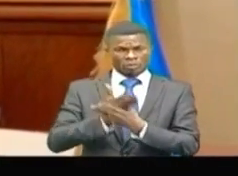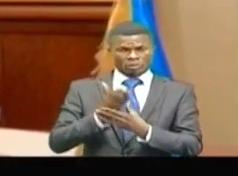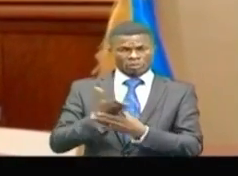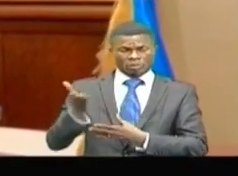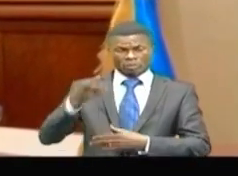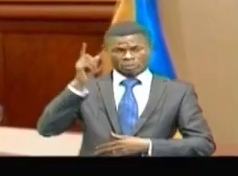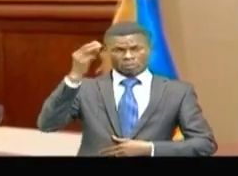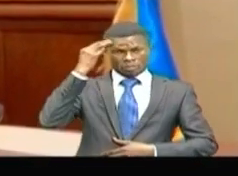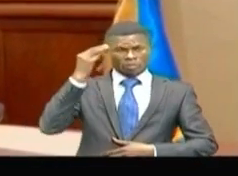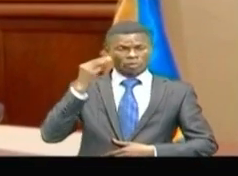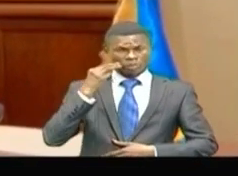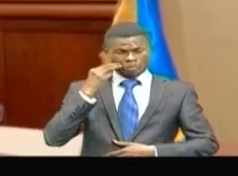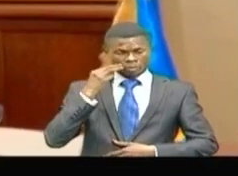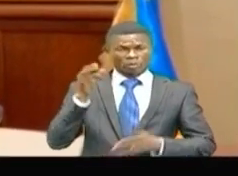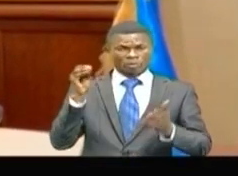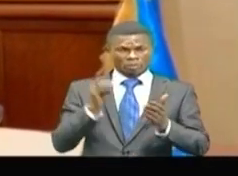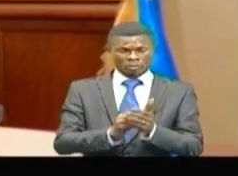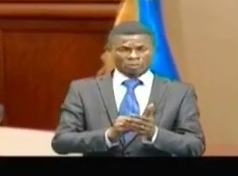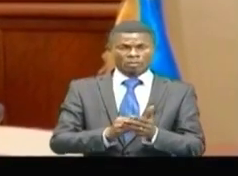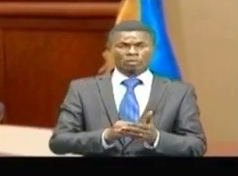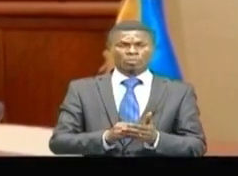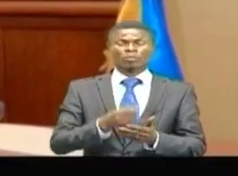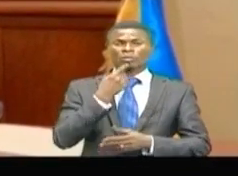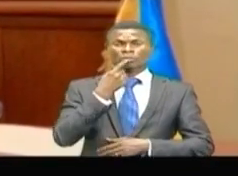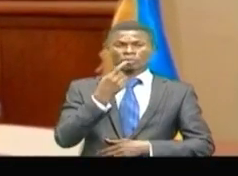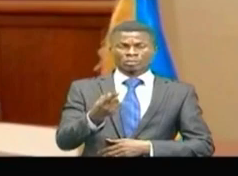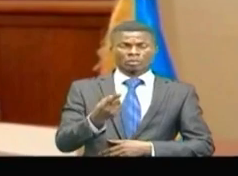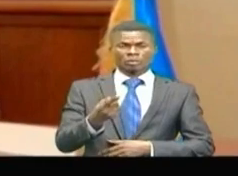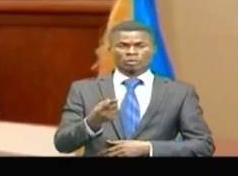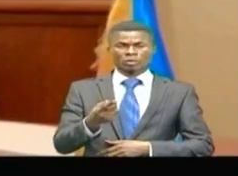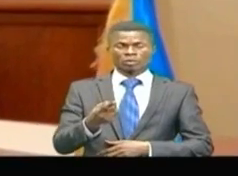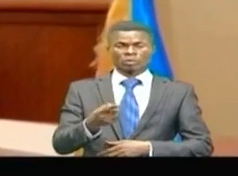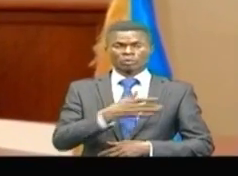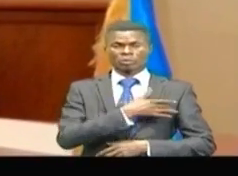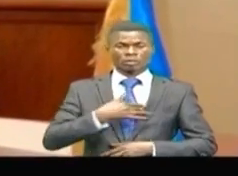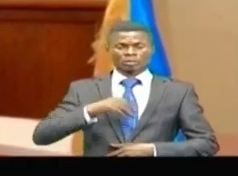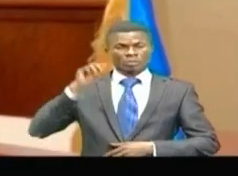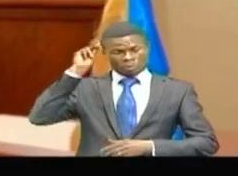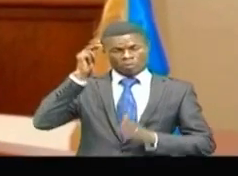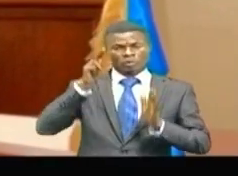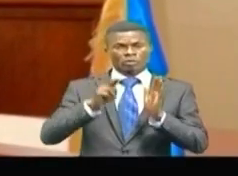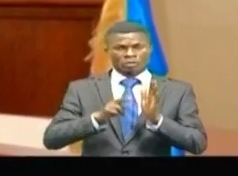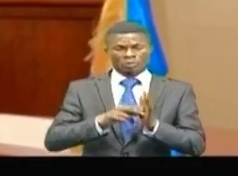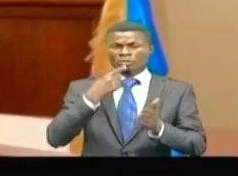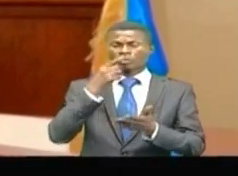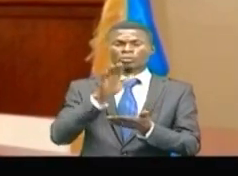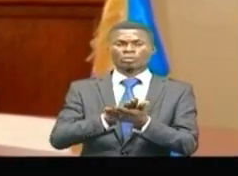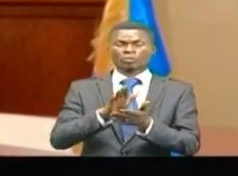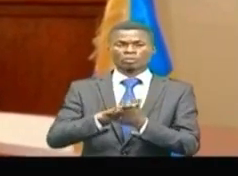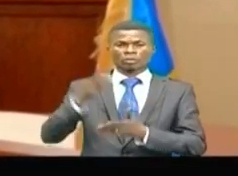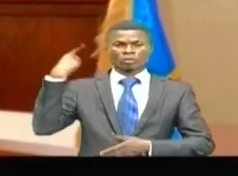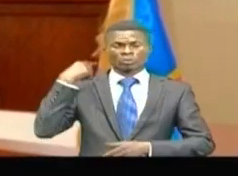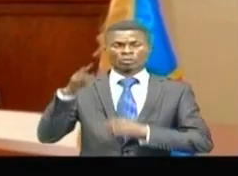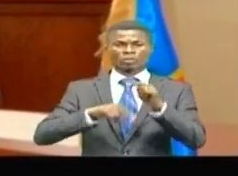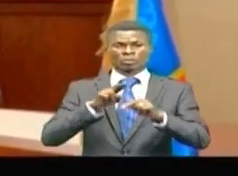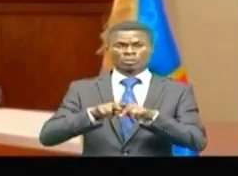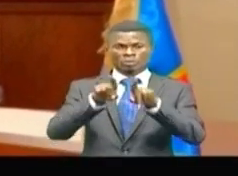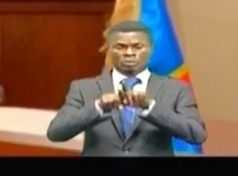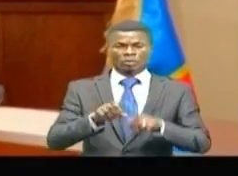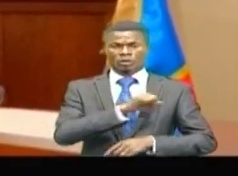ministre a profité de l'occasion pour, au nom du gouvernement, remercier les députés nationaux et